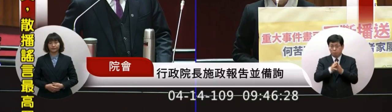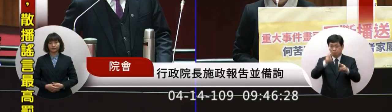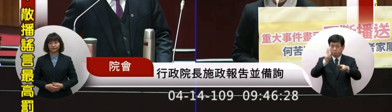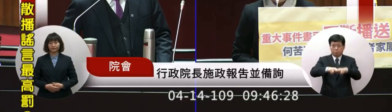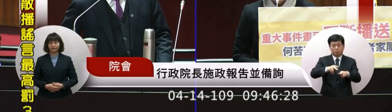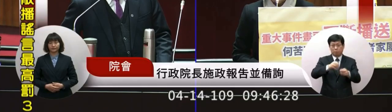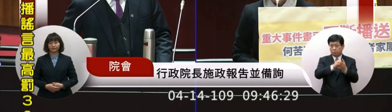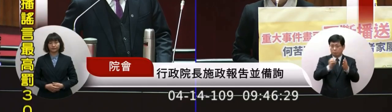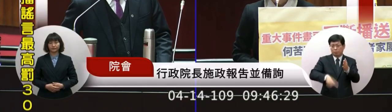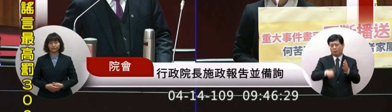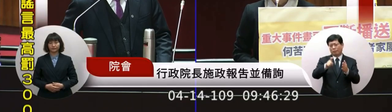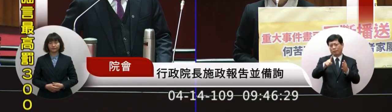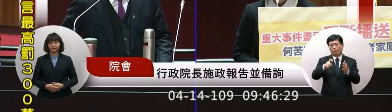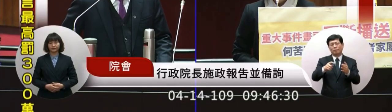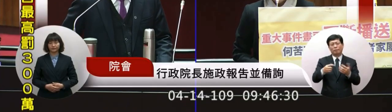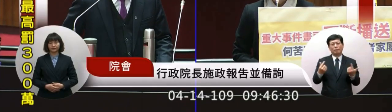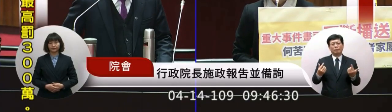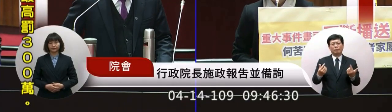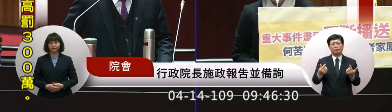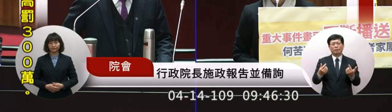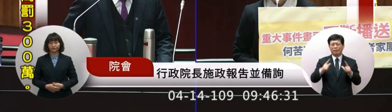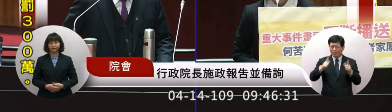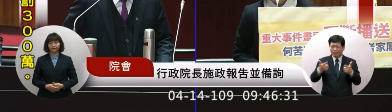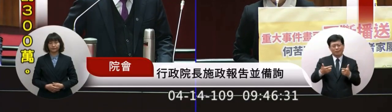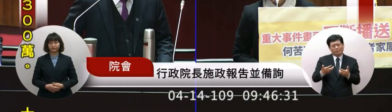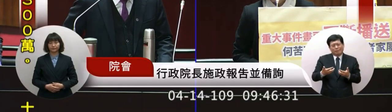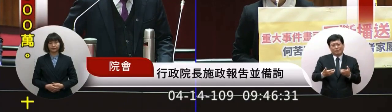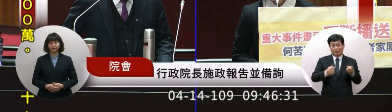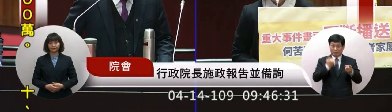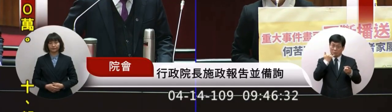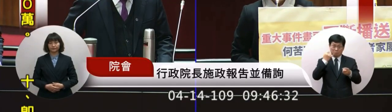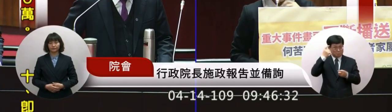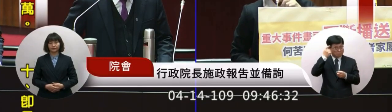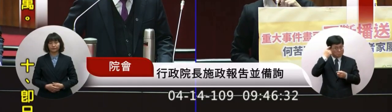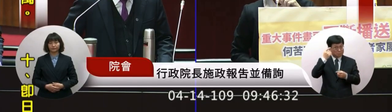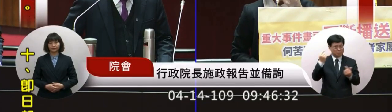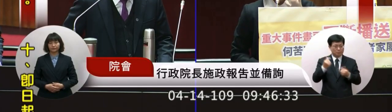面的移除。所以我们想提到的是说，大概可以不知道院长能不能想象说，